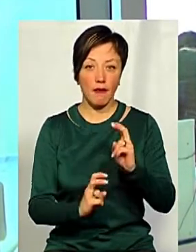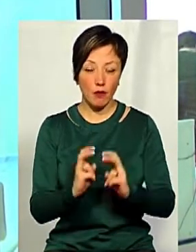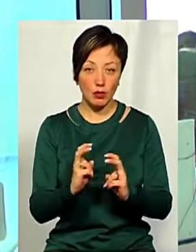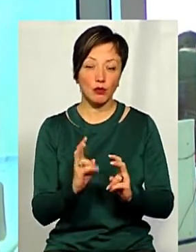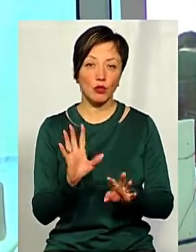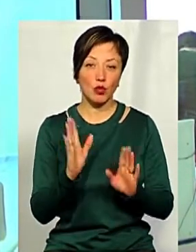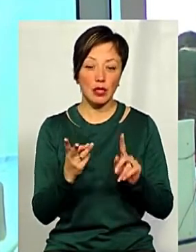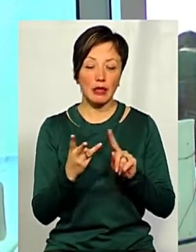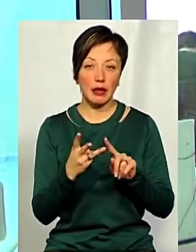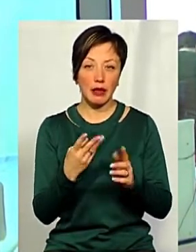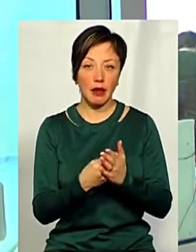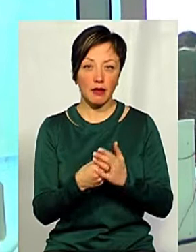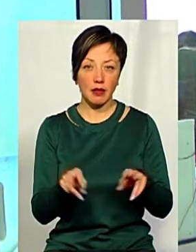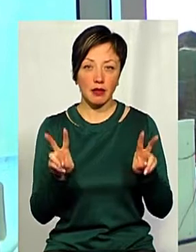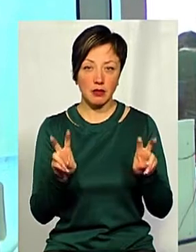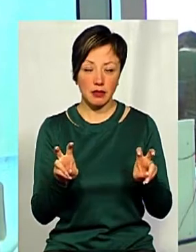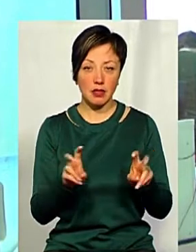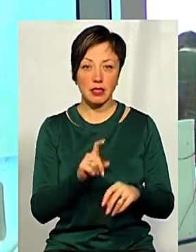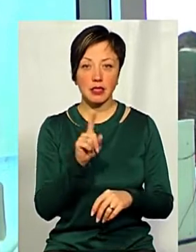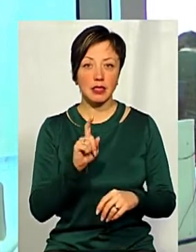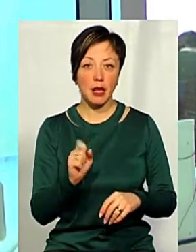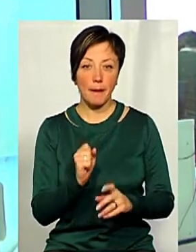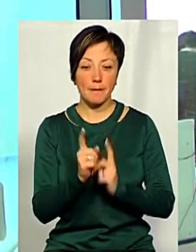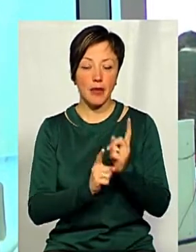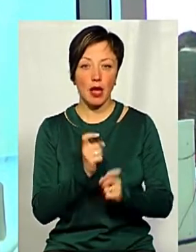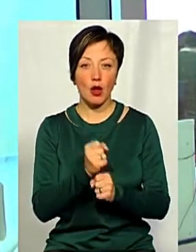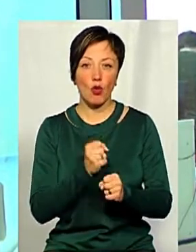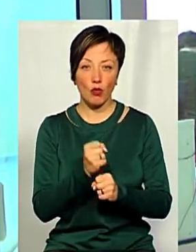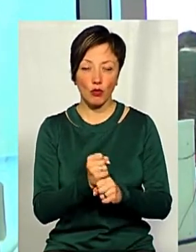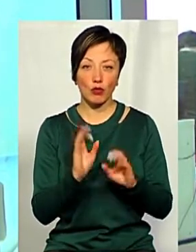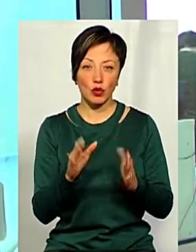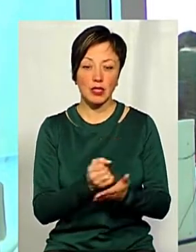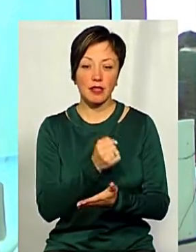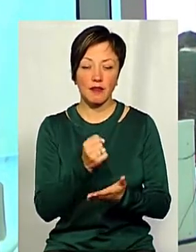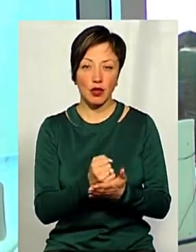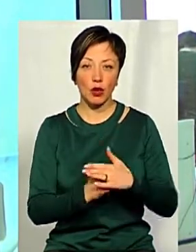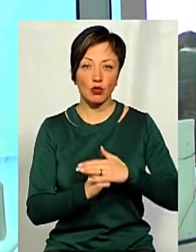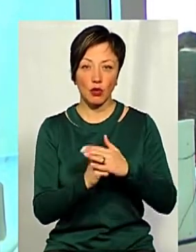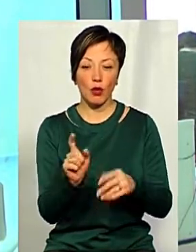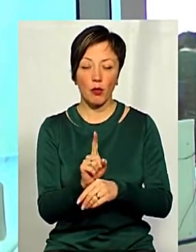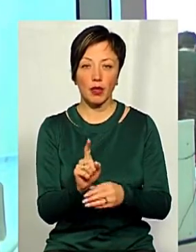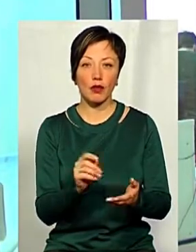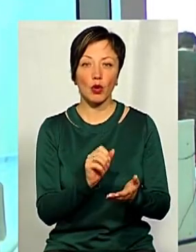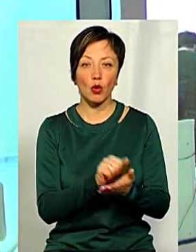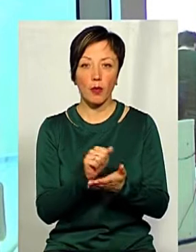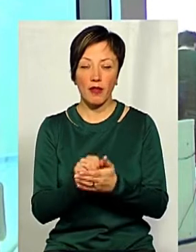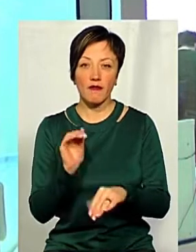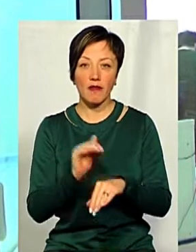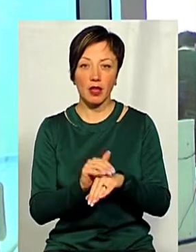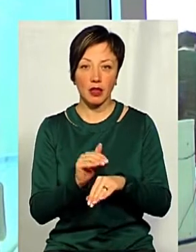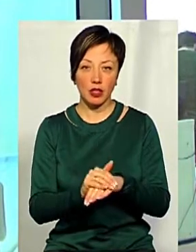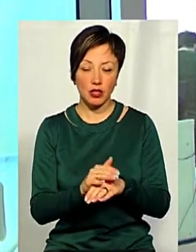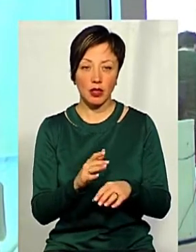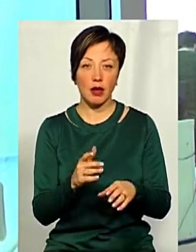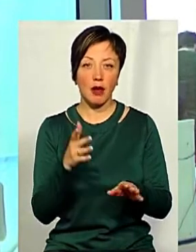буде третій тариф, який називатися за переробкою. Власне, він буде затверджений на основі нормативних документів і фактичних операційних і